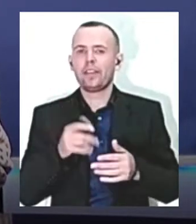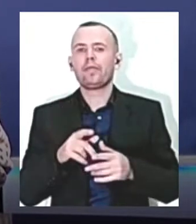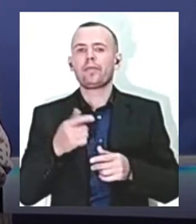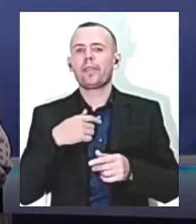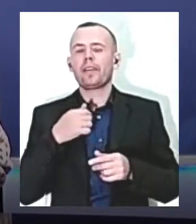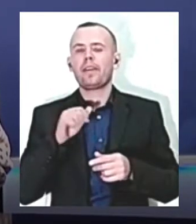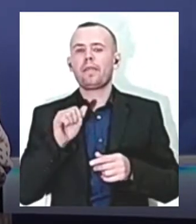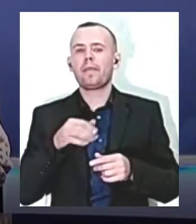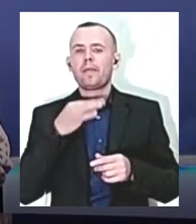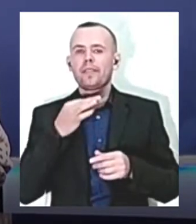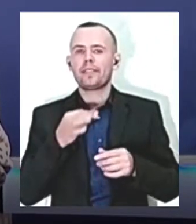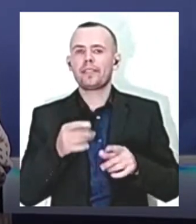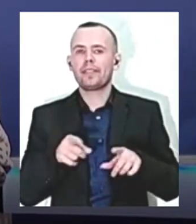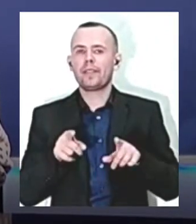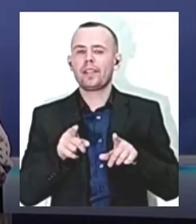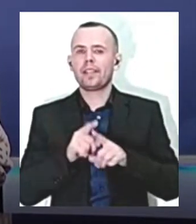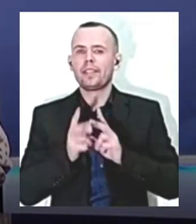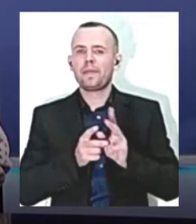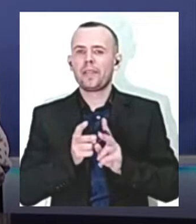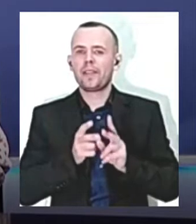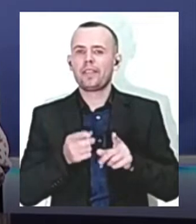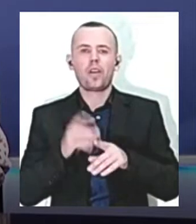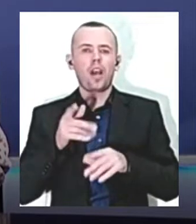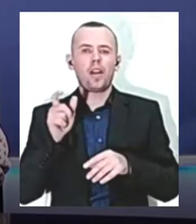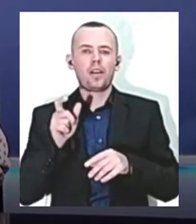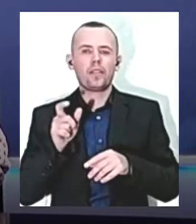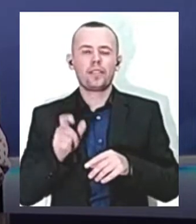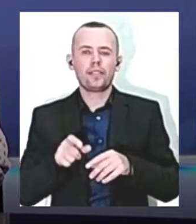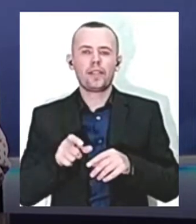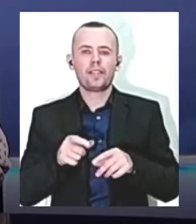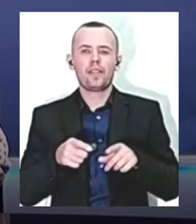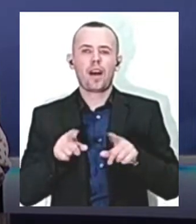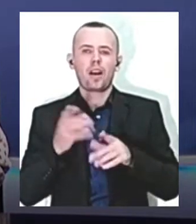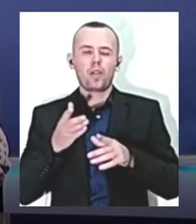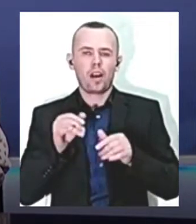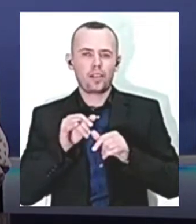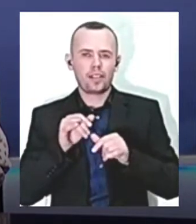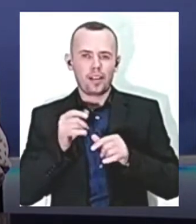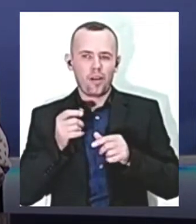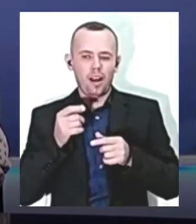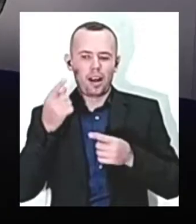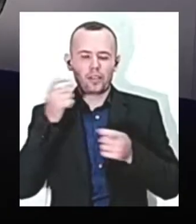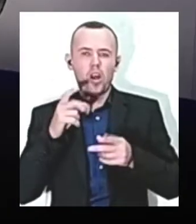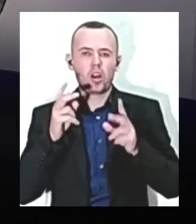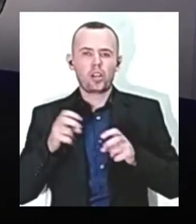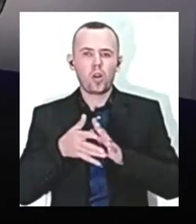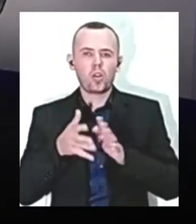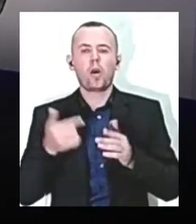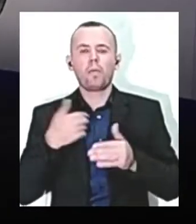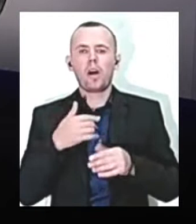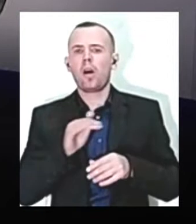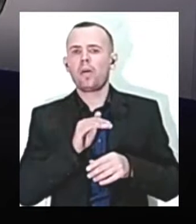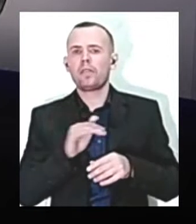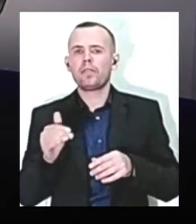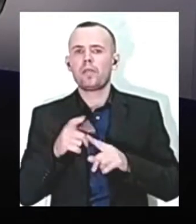організації «Зміна», Центру прав людини «Зміна», яка ініціювала, розробила це дослідження. Ми, як фонд «Демократичні ініціативи», ми